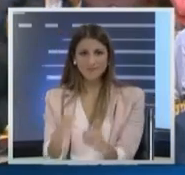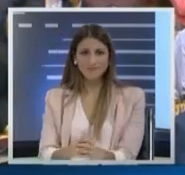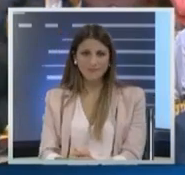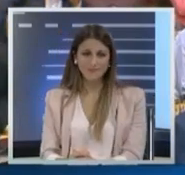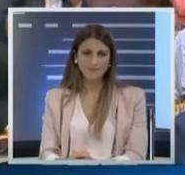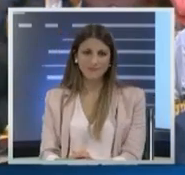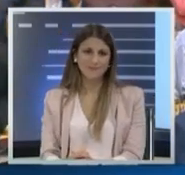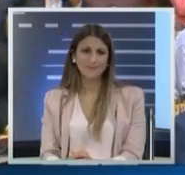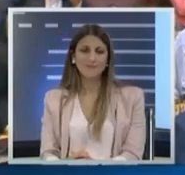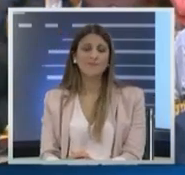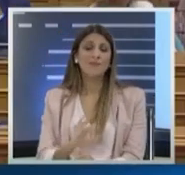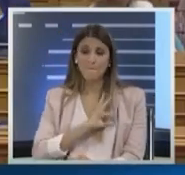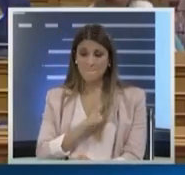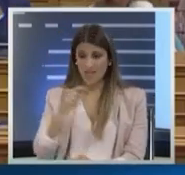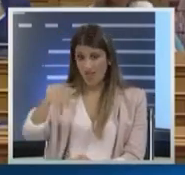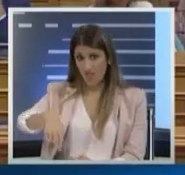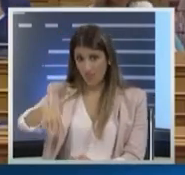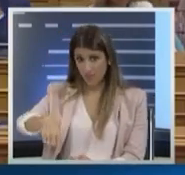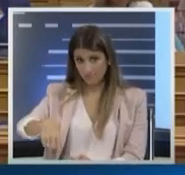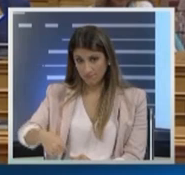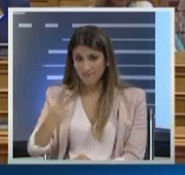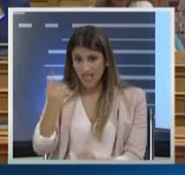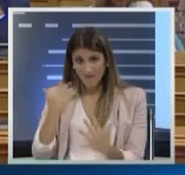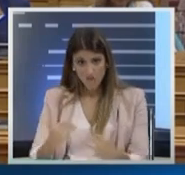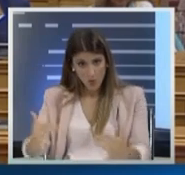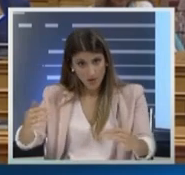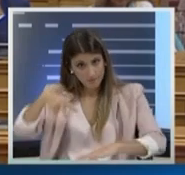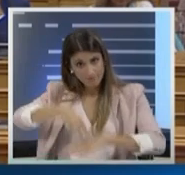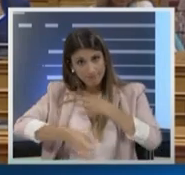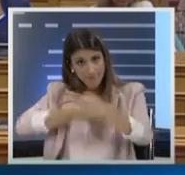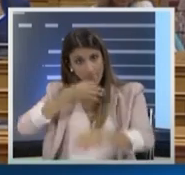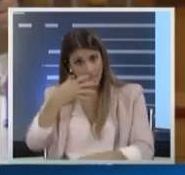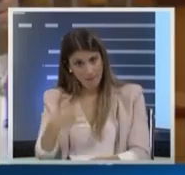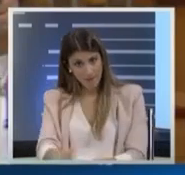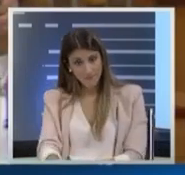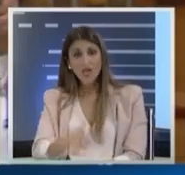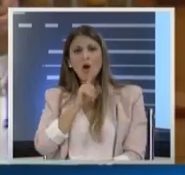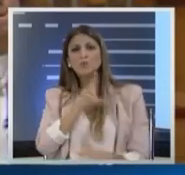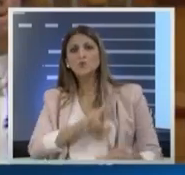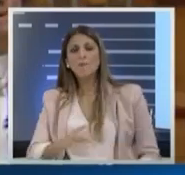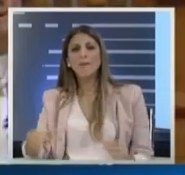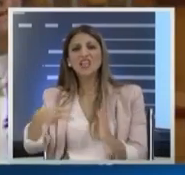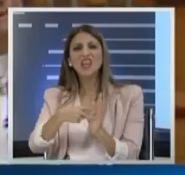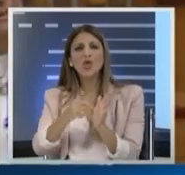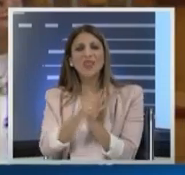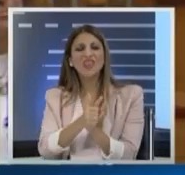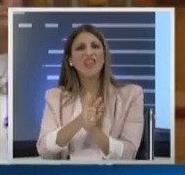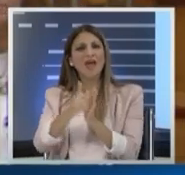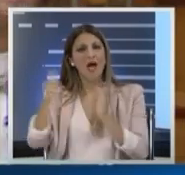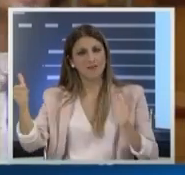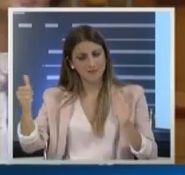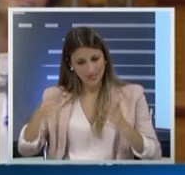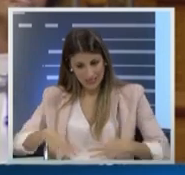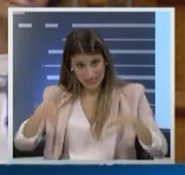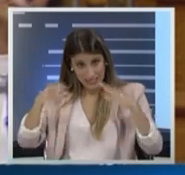αλλά και σε αυτό εδώ το βήμα. Στην αίθουσα αυτή, όπως και πράγματι το 2016, στις